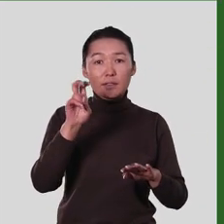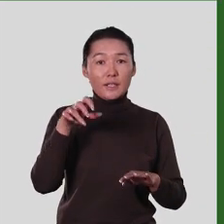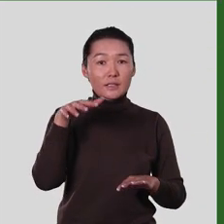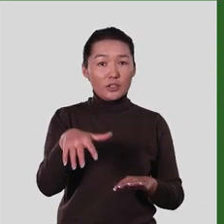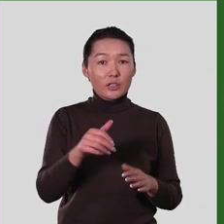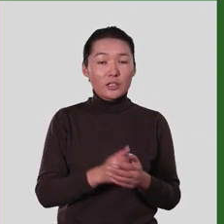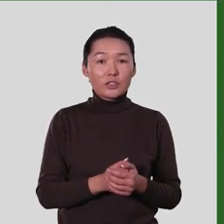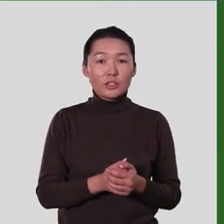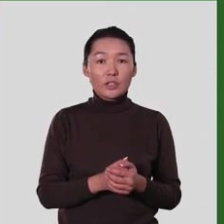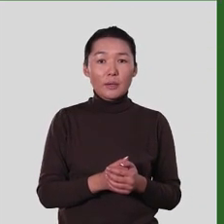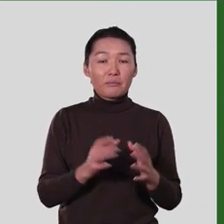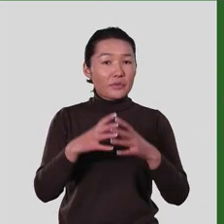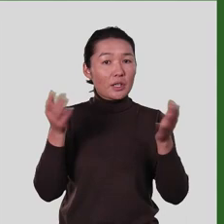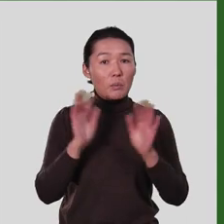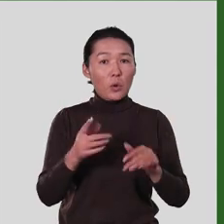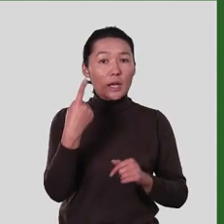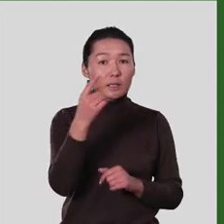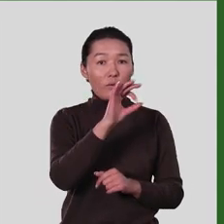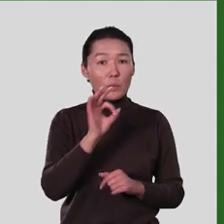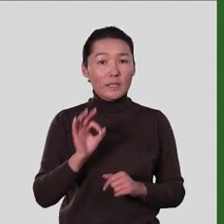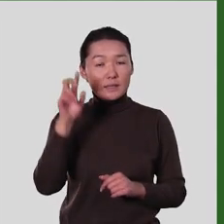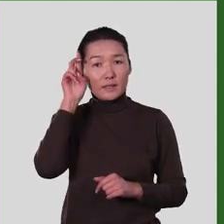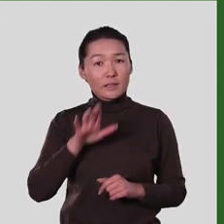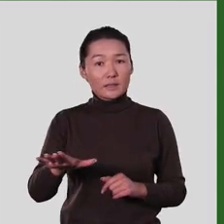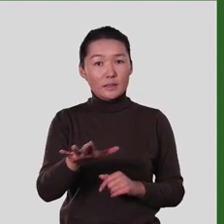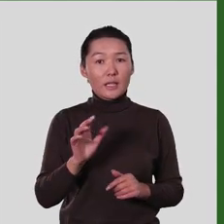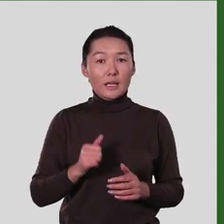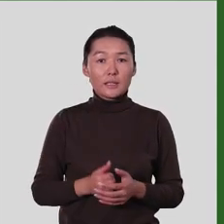более 1% населения страны.